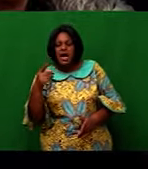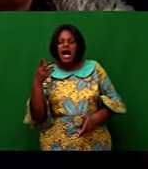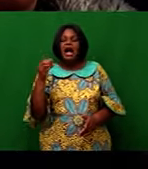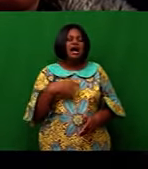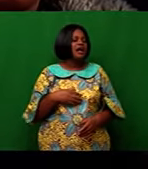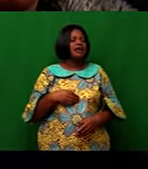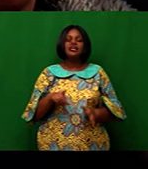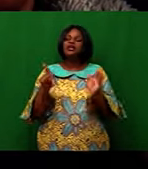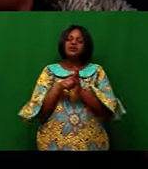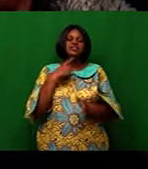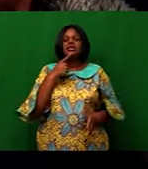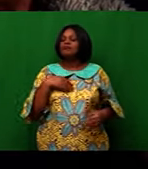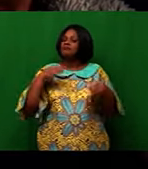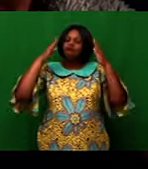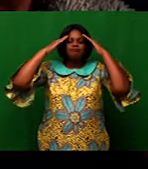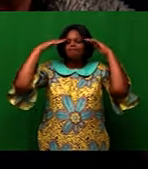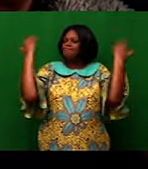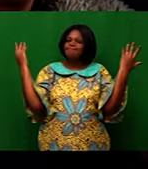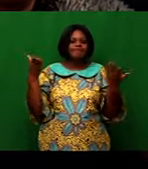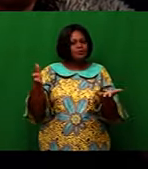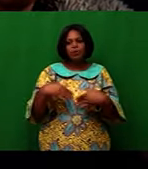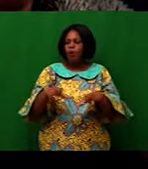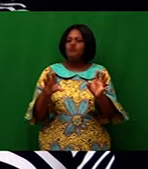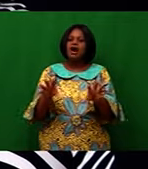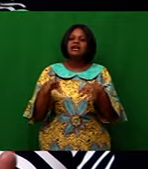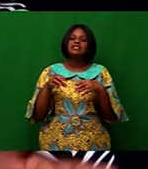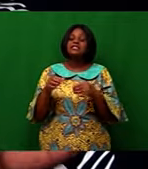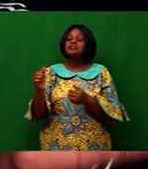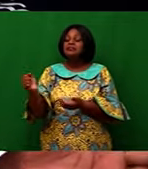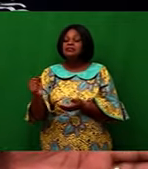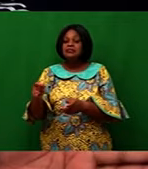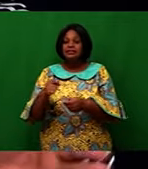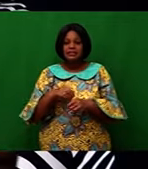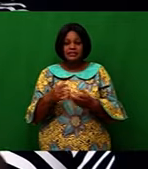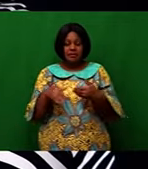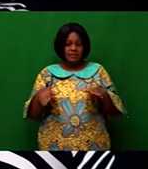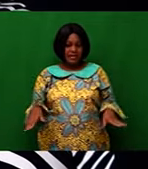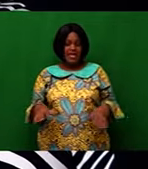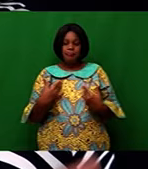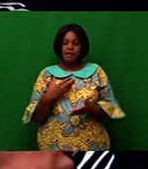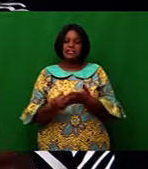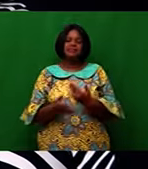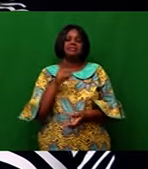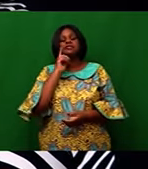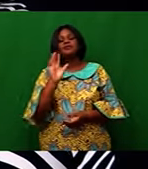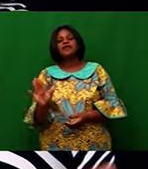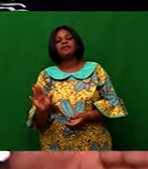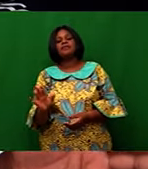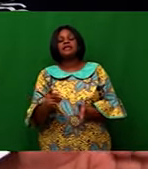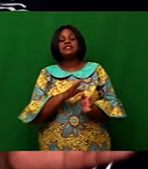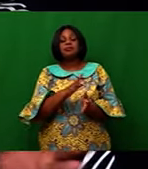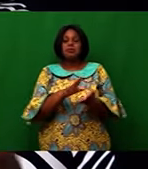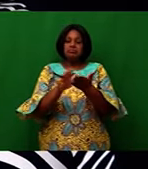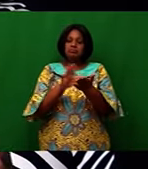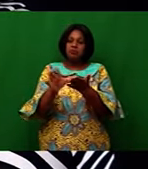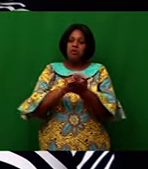hauonekwe. Totaura zvakare takanangana nemaparika echiwanda. Zvimweni dzenguva vanobvisirwa pfuma zvakavanda. Uri